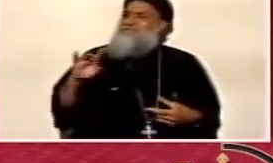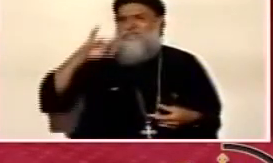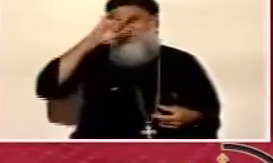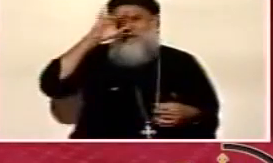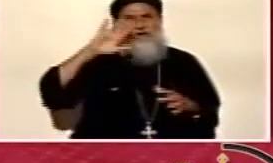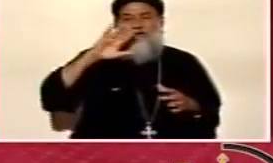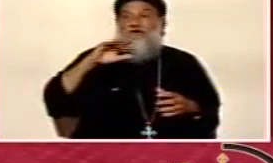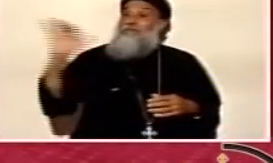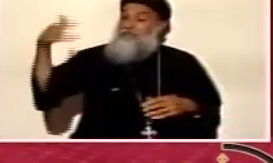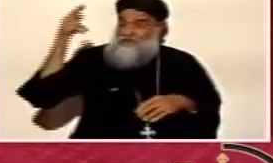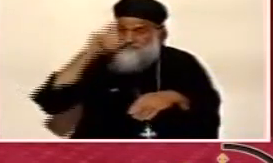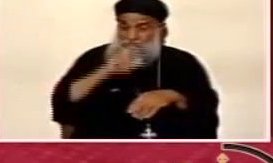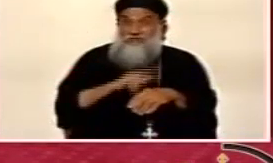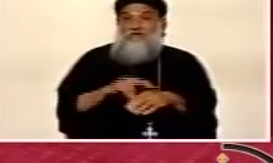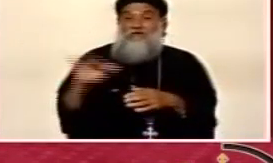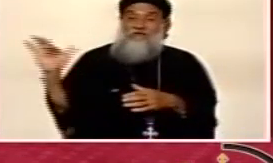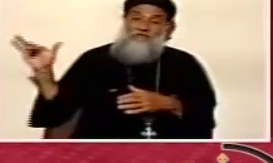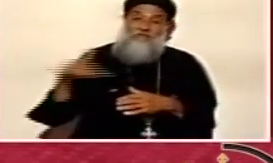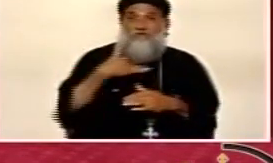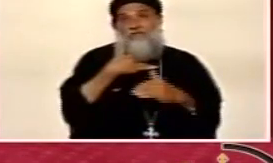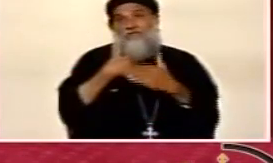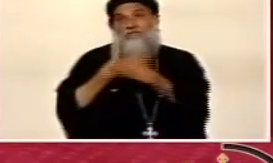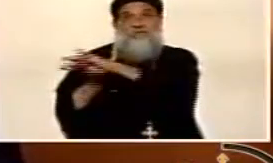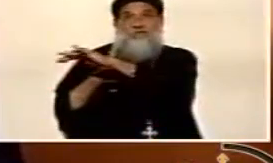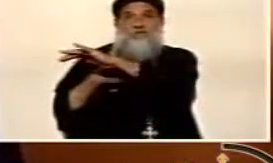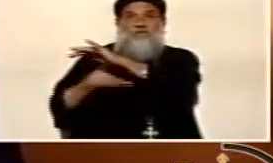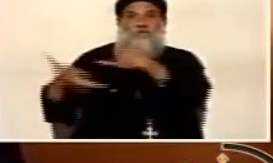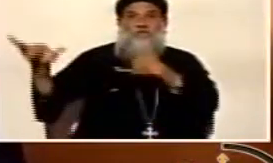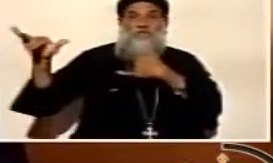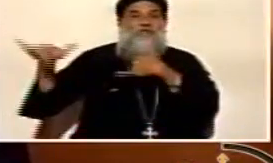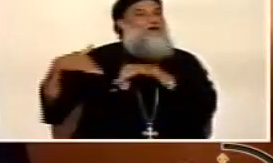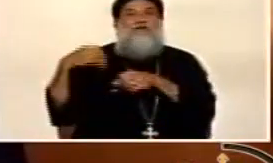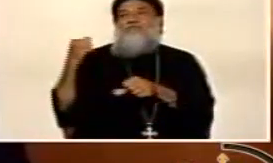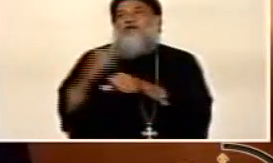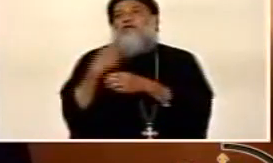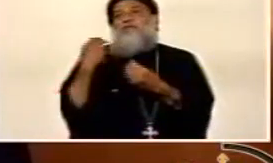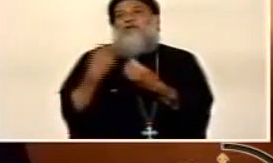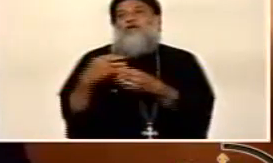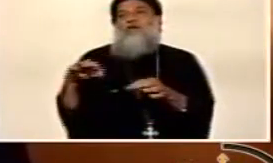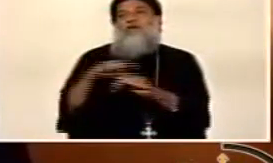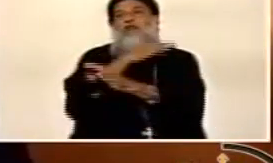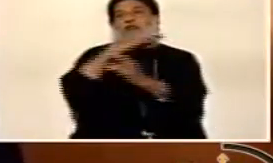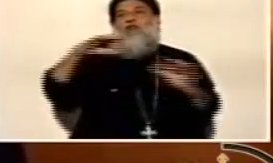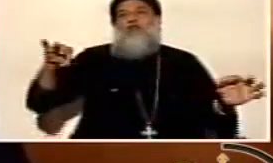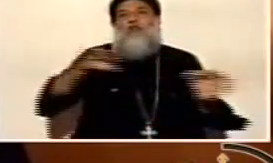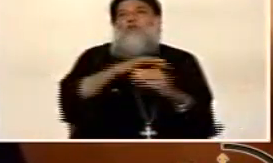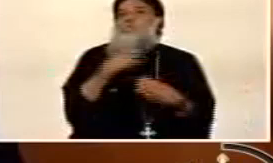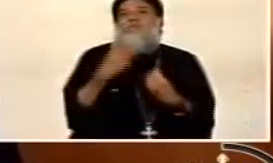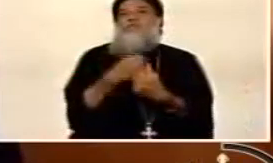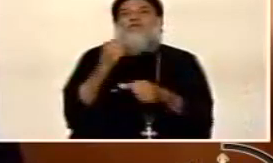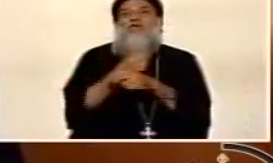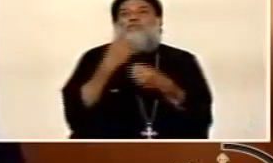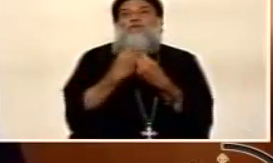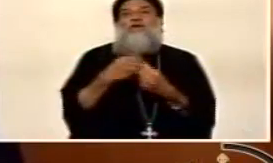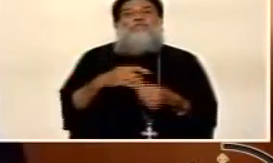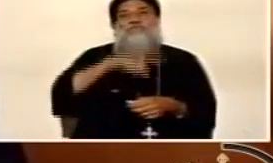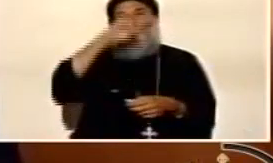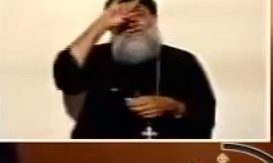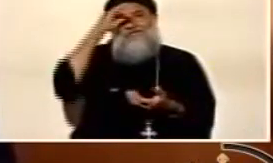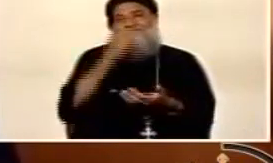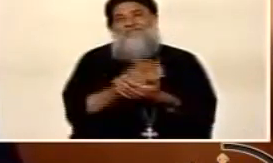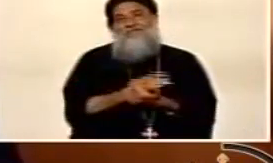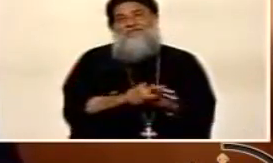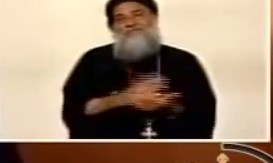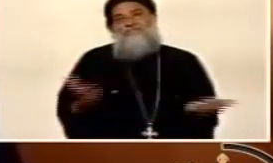بيخرج، ممكن يرجع، ممكن يدخل، لكن يفقد سلطانه على الشخص ده الأقوى. ده